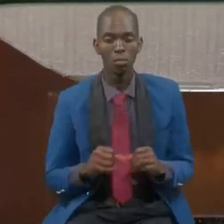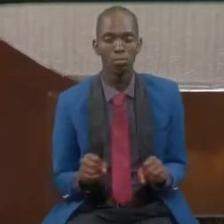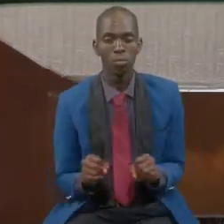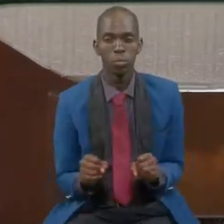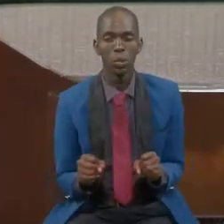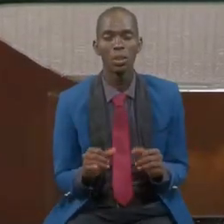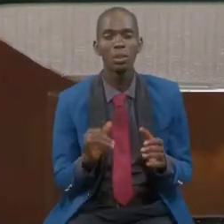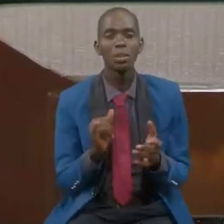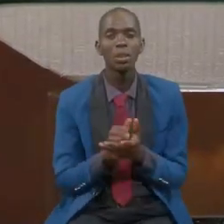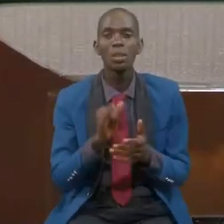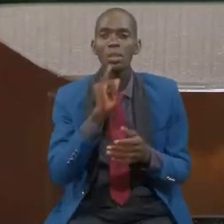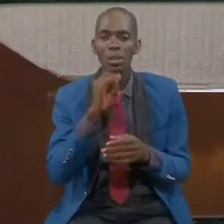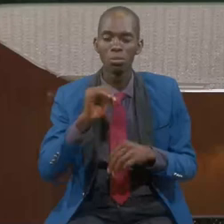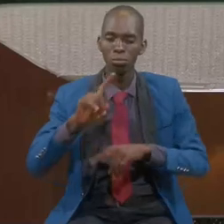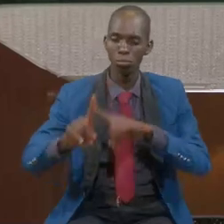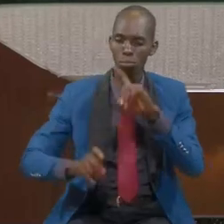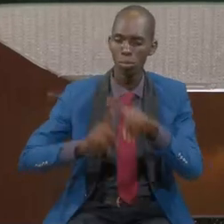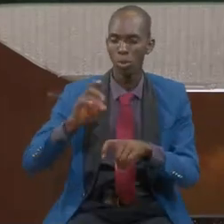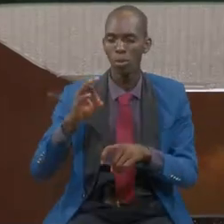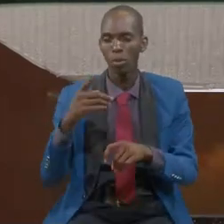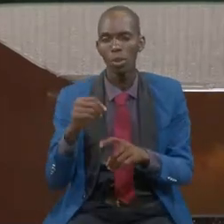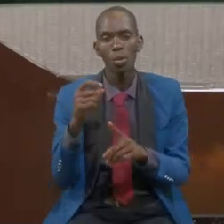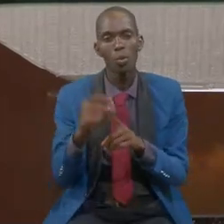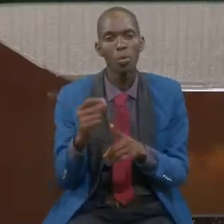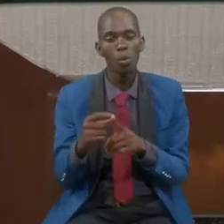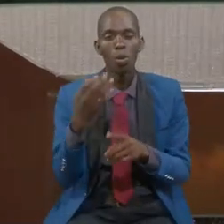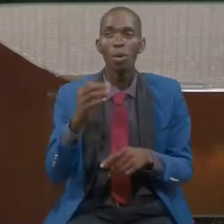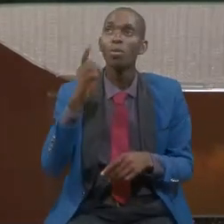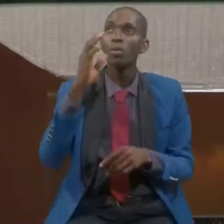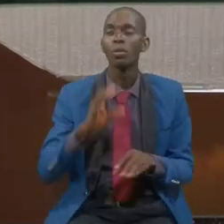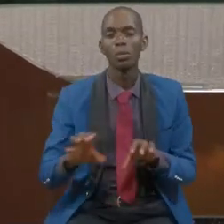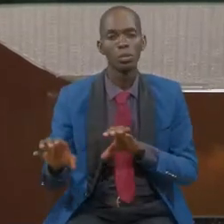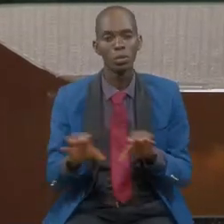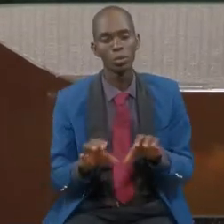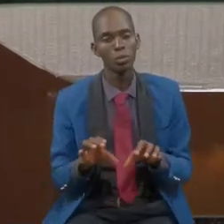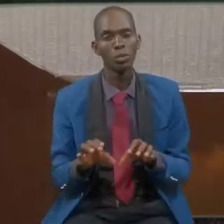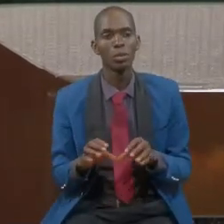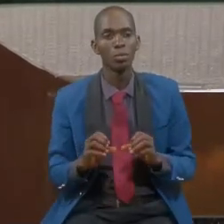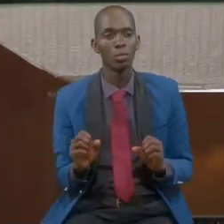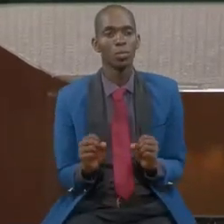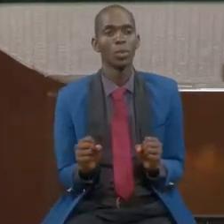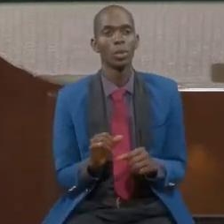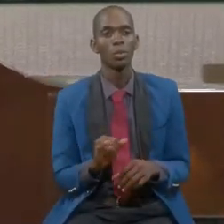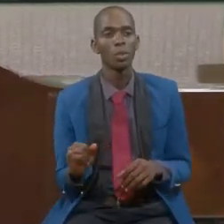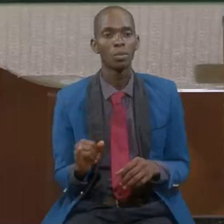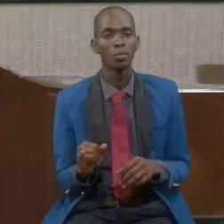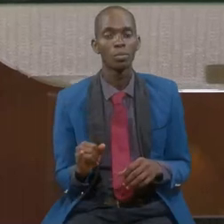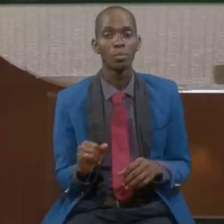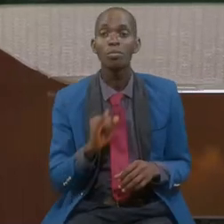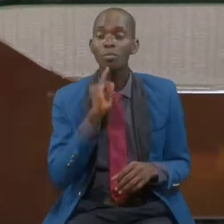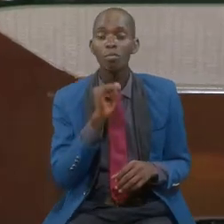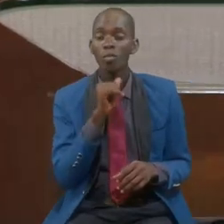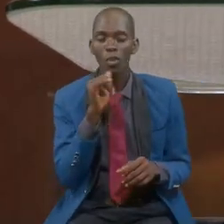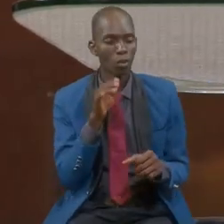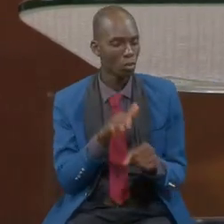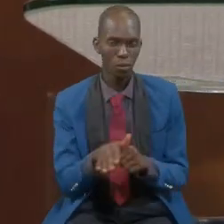et il était effrayé. C'est ce que la parole de Dieu fait. Il éprouve et effrayé, mais